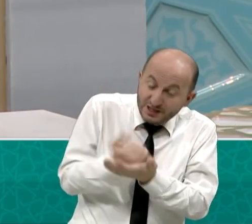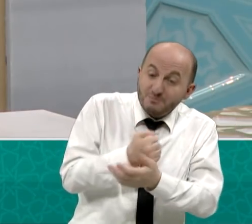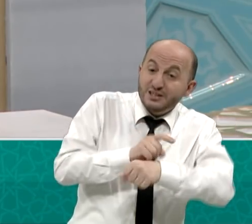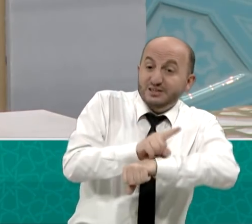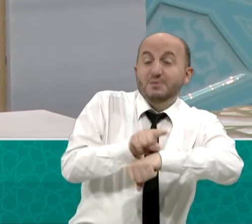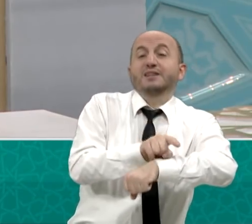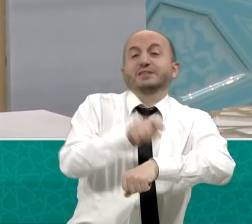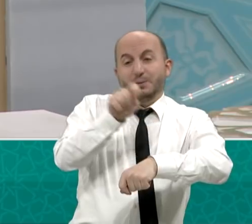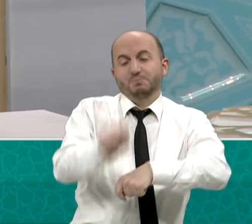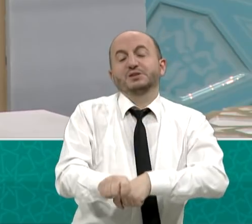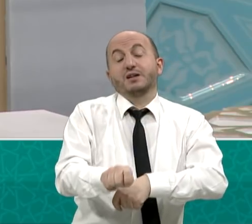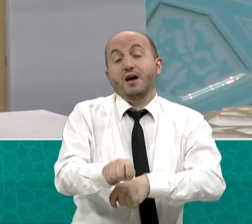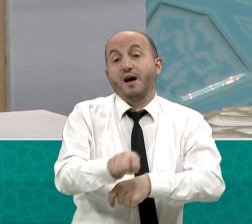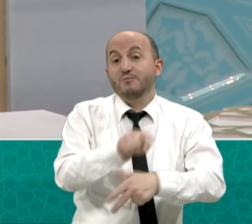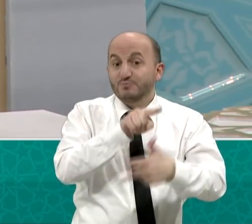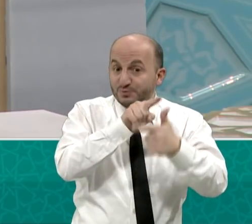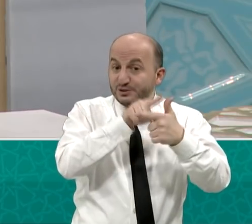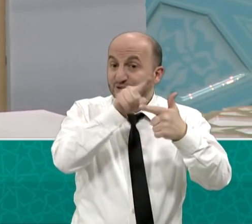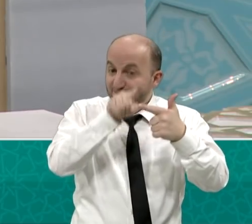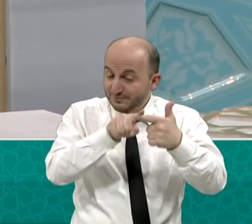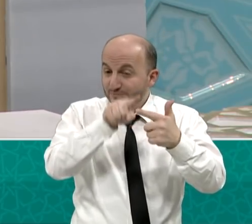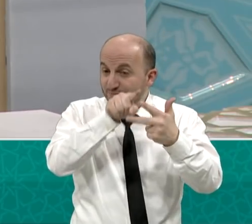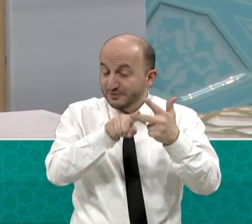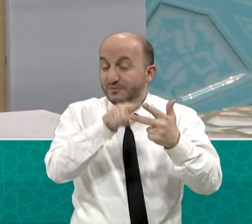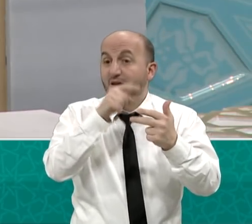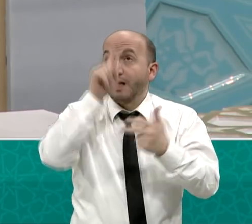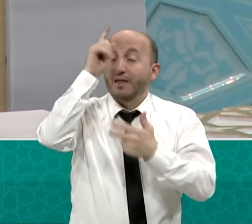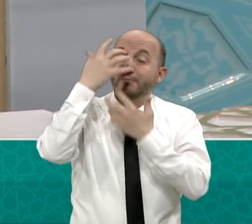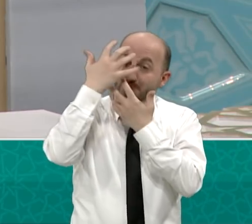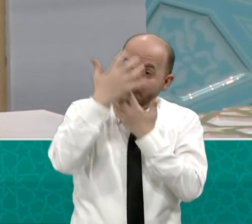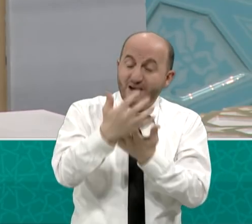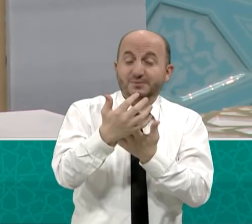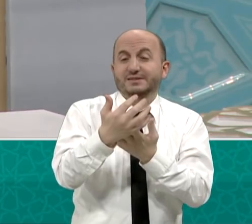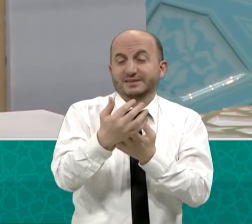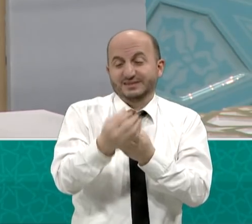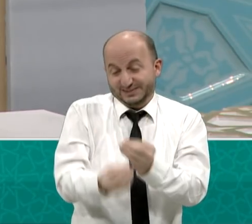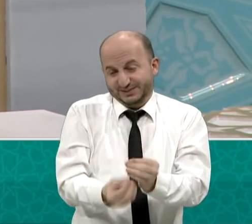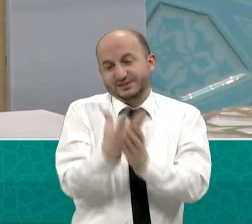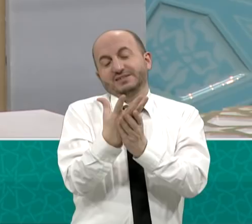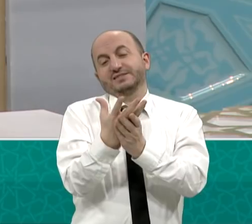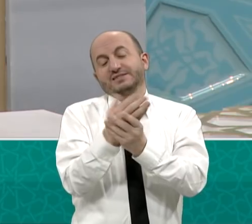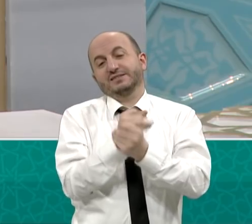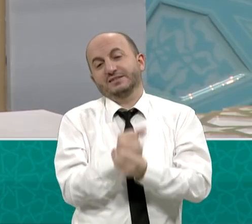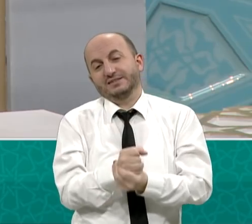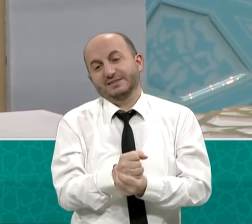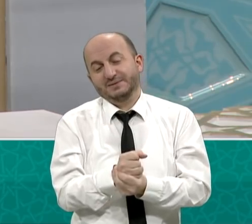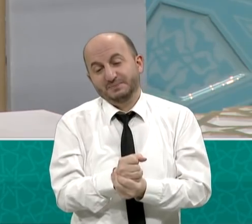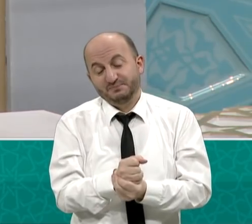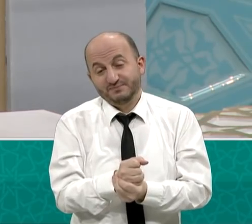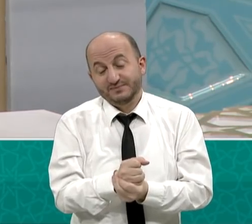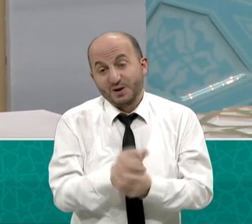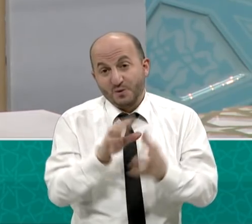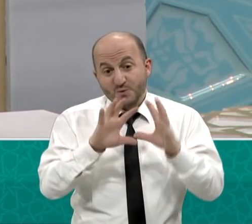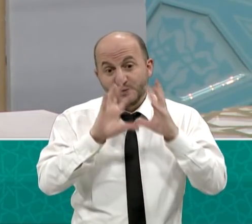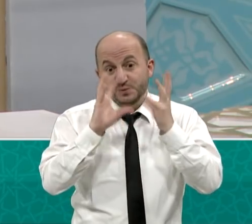için. Bunların hepsinin birer merhametin sonucu olduğunu, rastgele döndüğünü zannettiğimiz